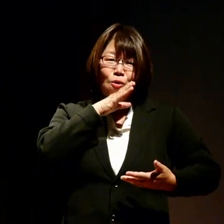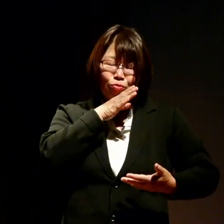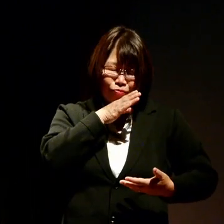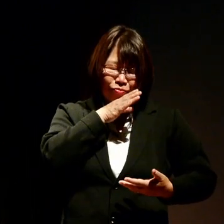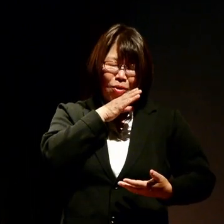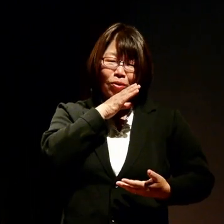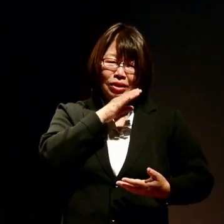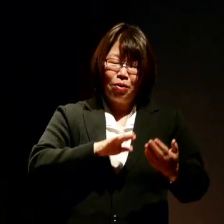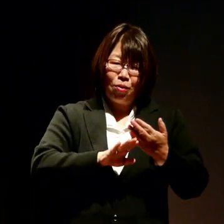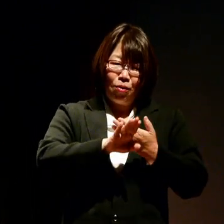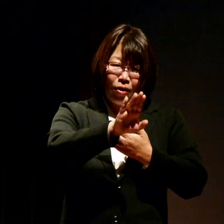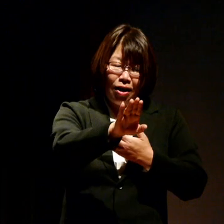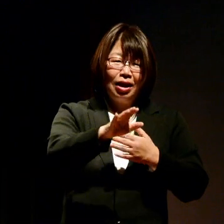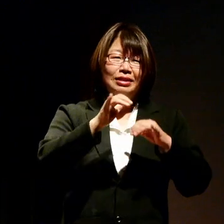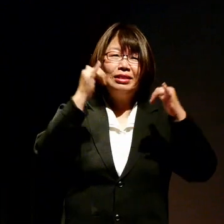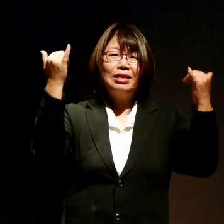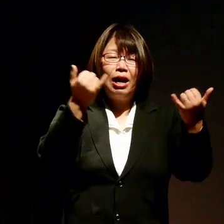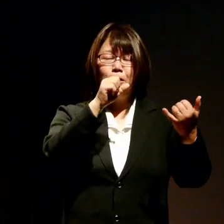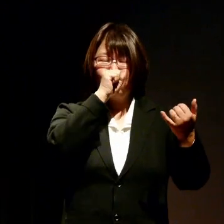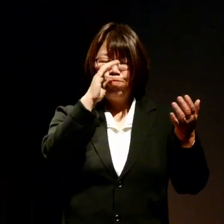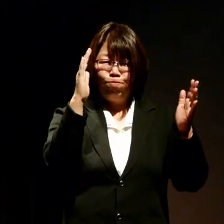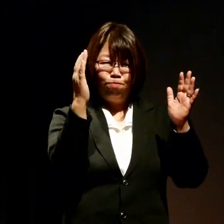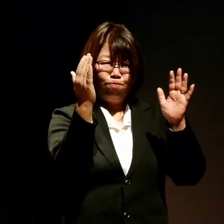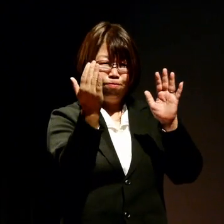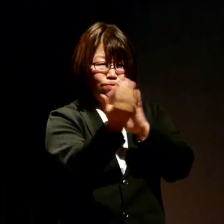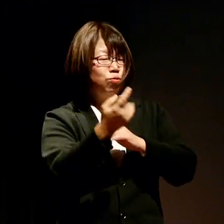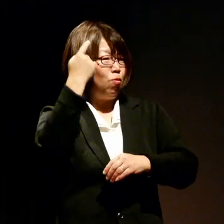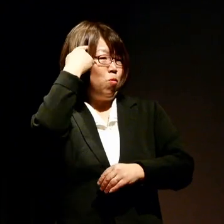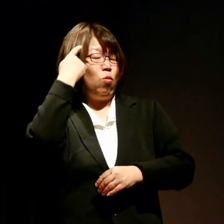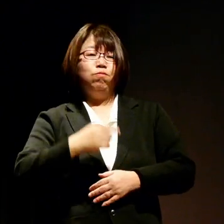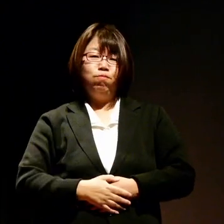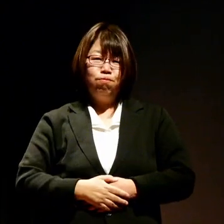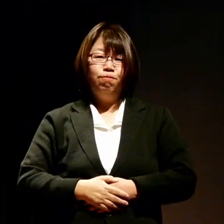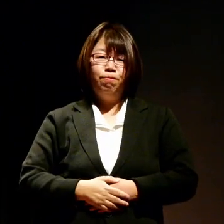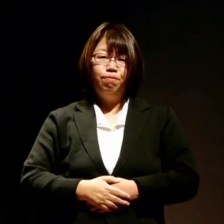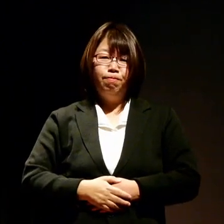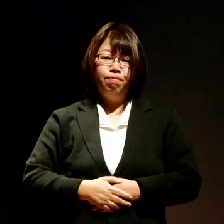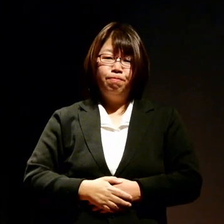当にこれからこの社会を良くしていくんだと思います。